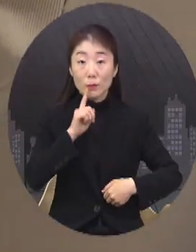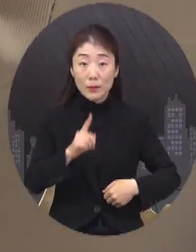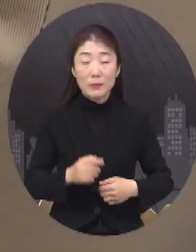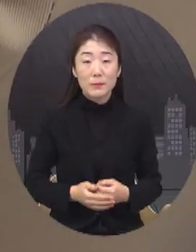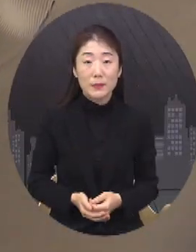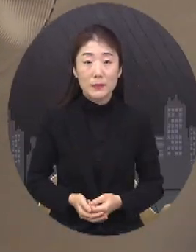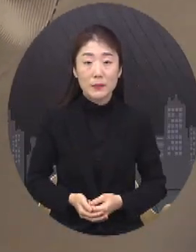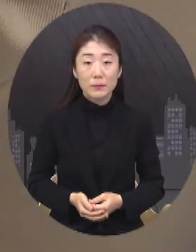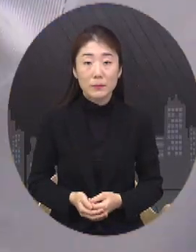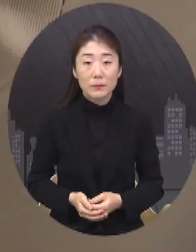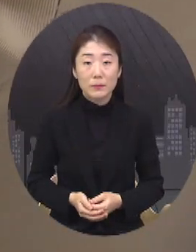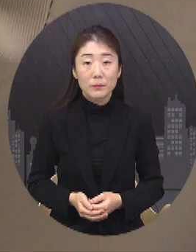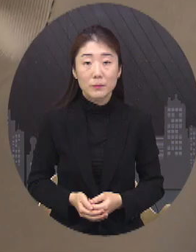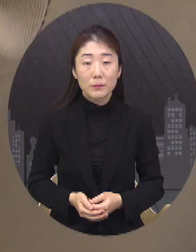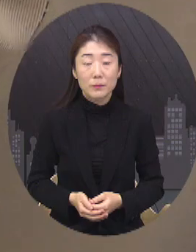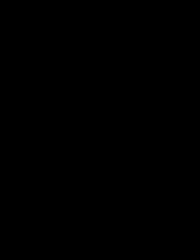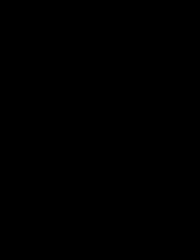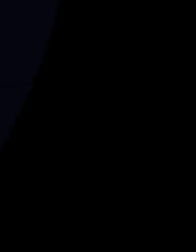점입니다